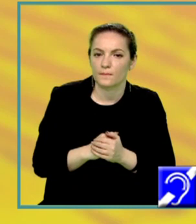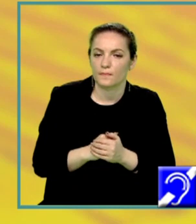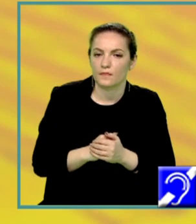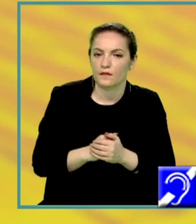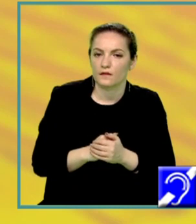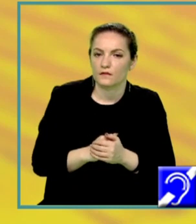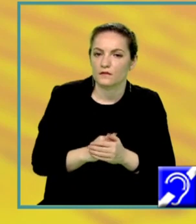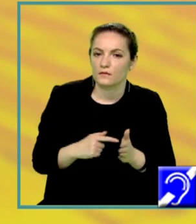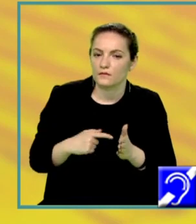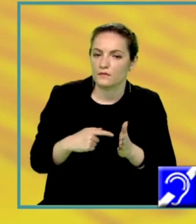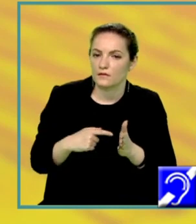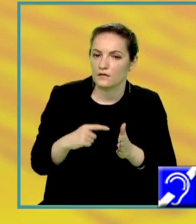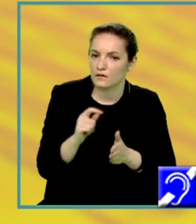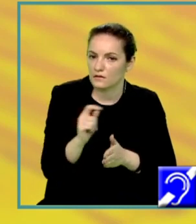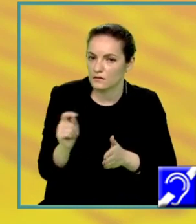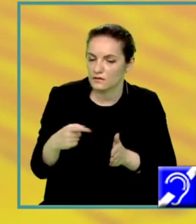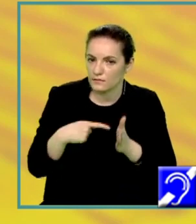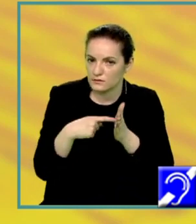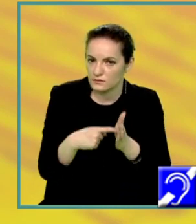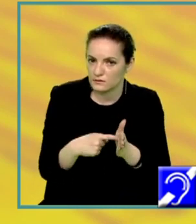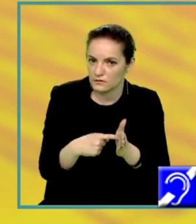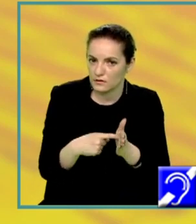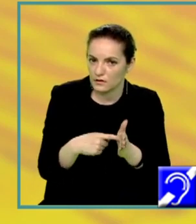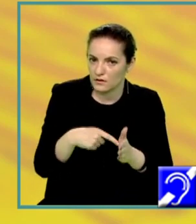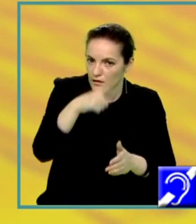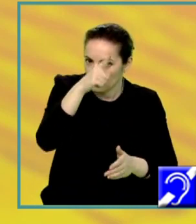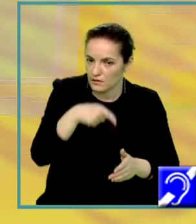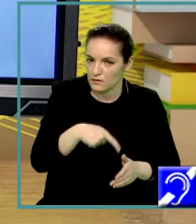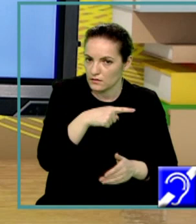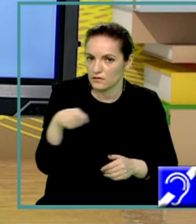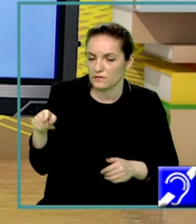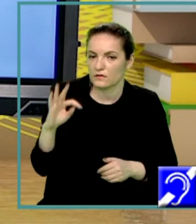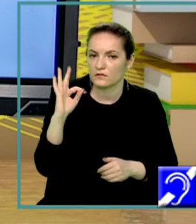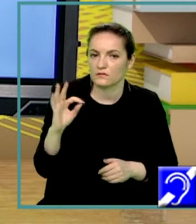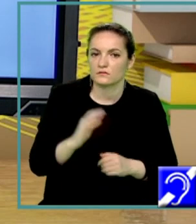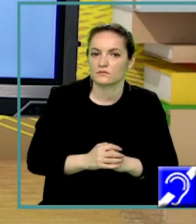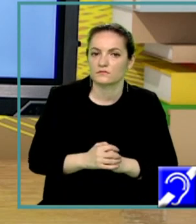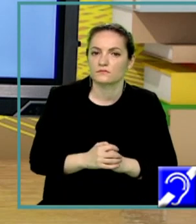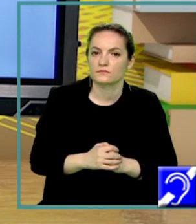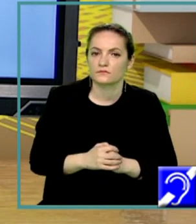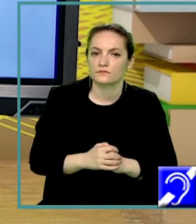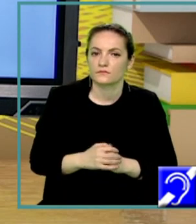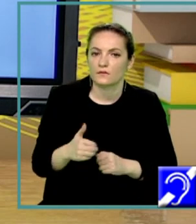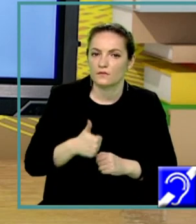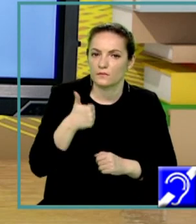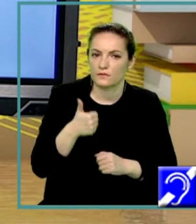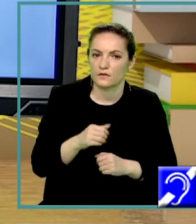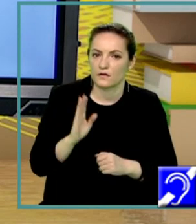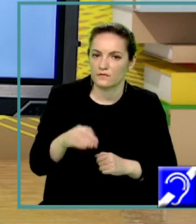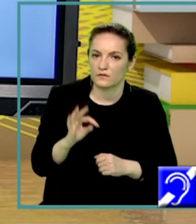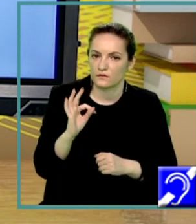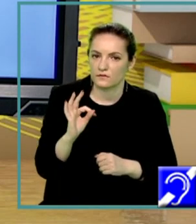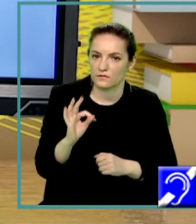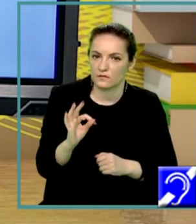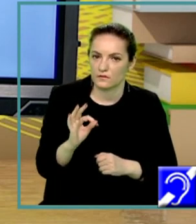de reprezentarea grafică a funcției liniare. Primul dintre ele se consideră funcția